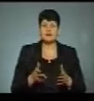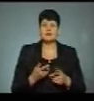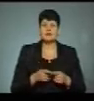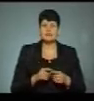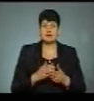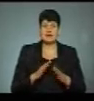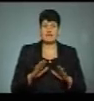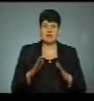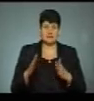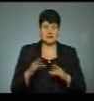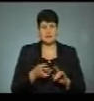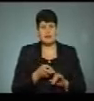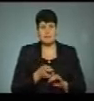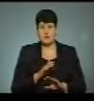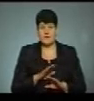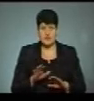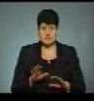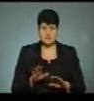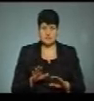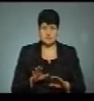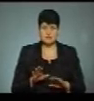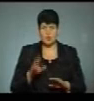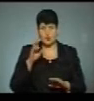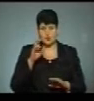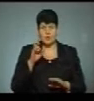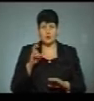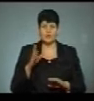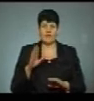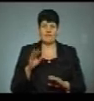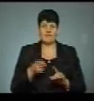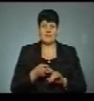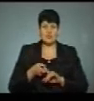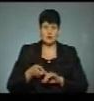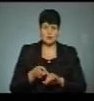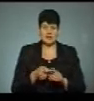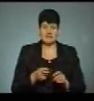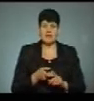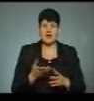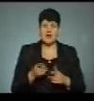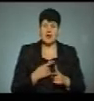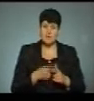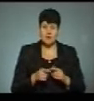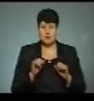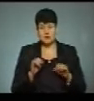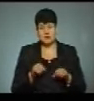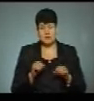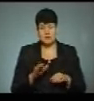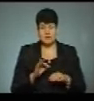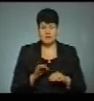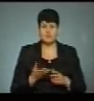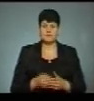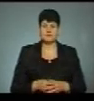випадок. Не пов'язаний із коронавірусною інфекцією, або підозрілий, або